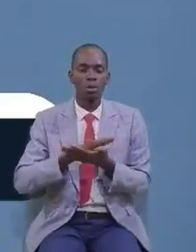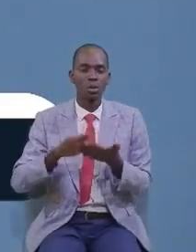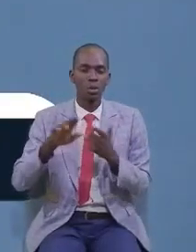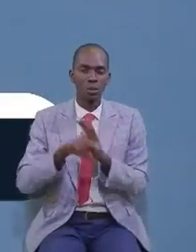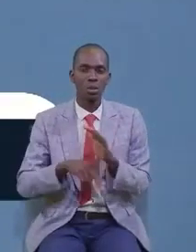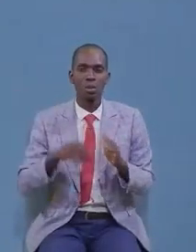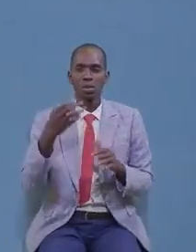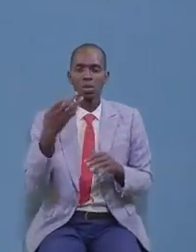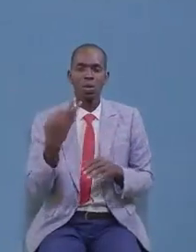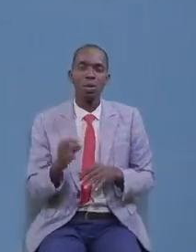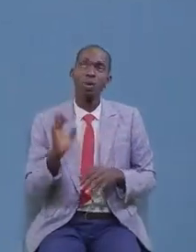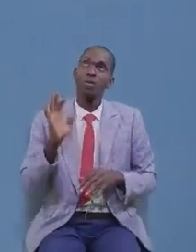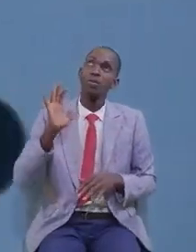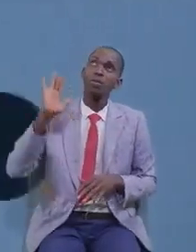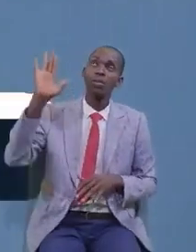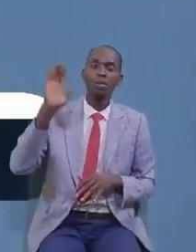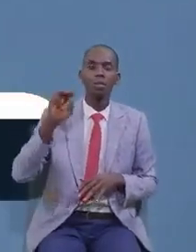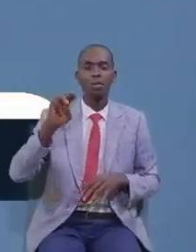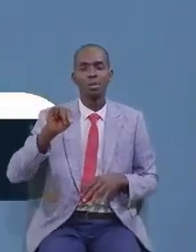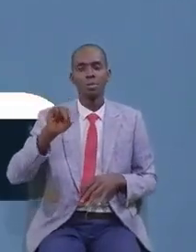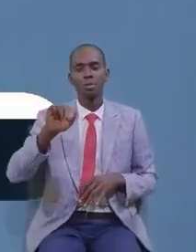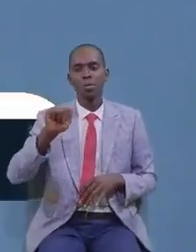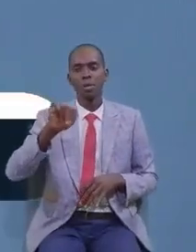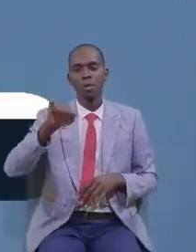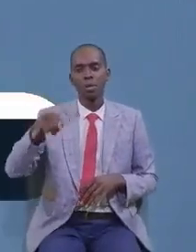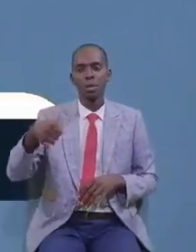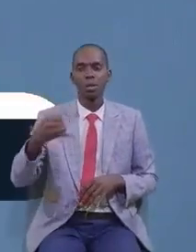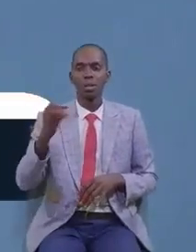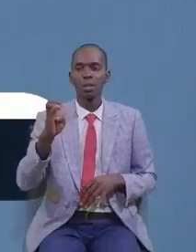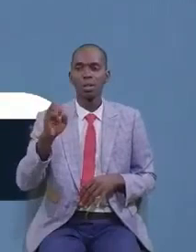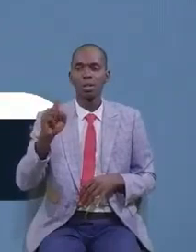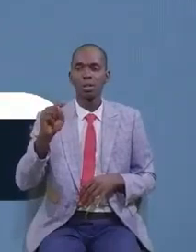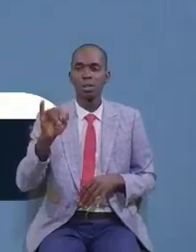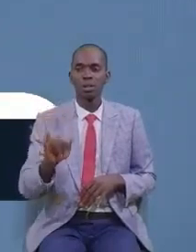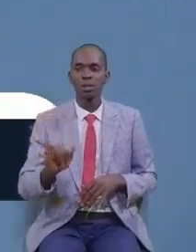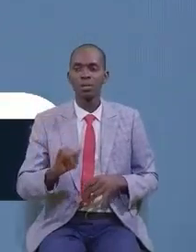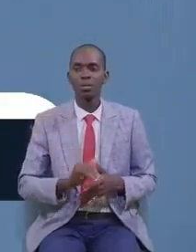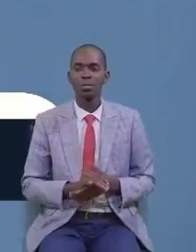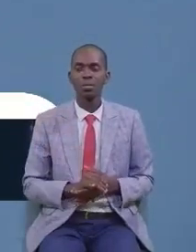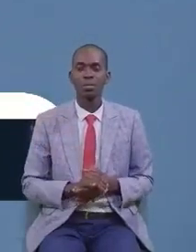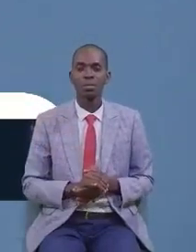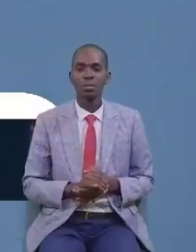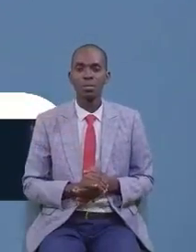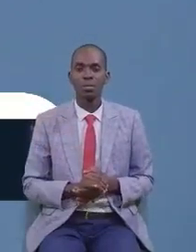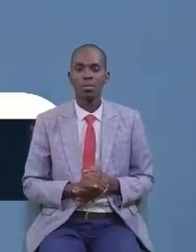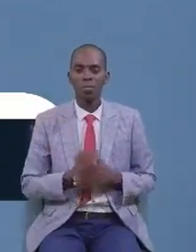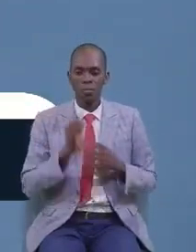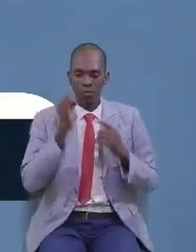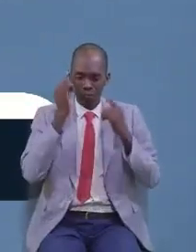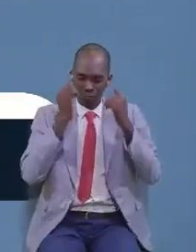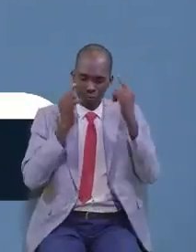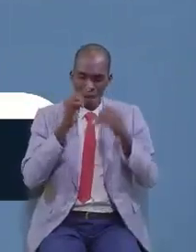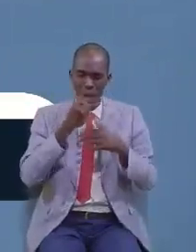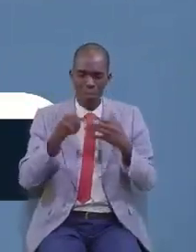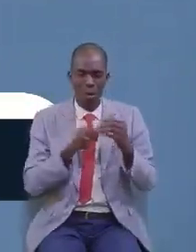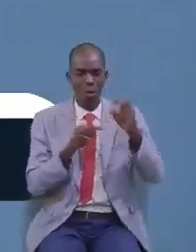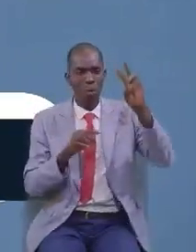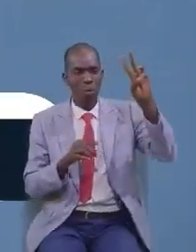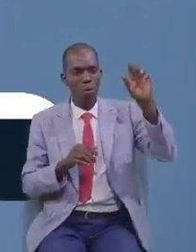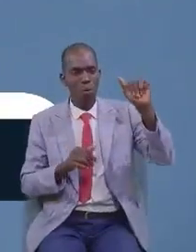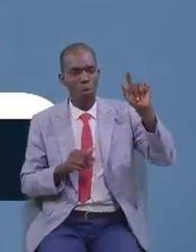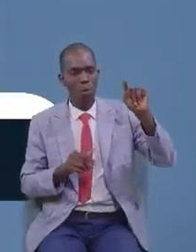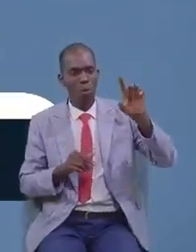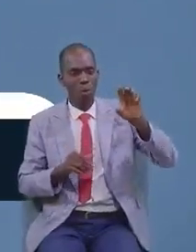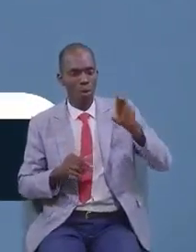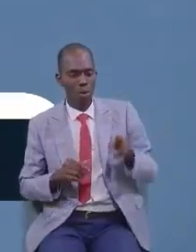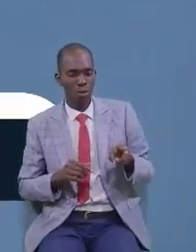majesty. ఆ తరువాత ఆయన మహిమ ఔన్నత్యానికి సంబంధించిన పరిశుద్ధతను గమనించుకోవాలి. Think about them one by one. ఇప్పుడు ఒక్కొక్కటిగా